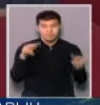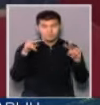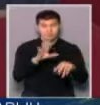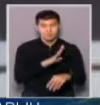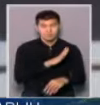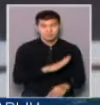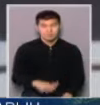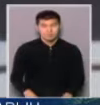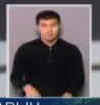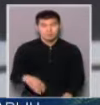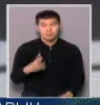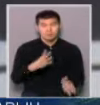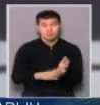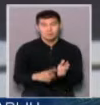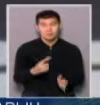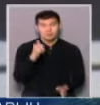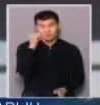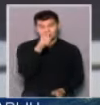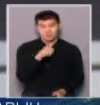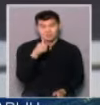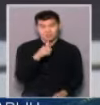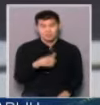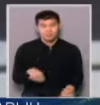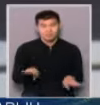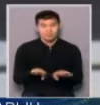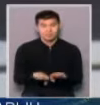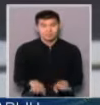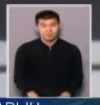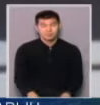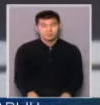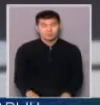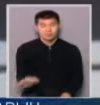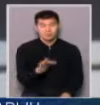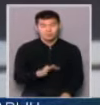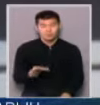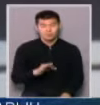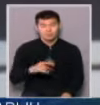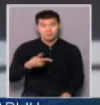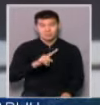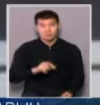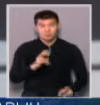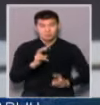керек. 1991 жылмен салыстырғанда облысымызда мұнай өндіру